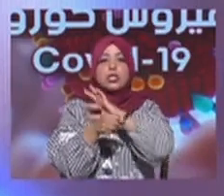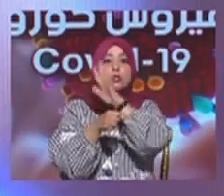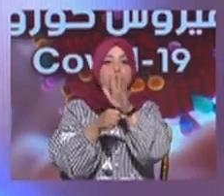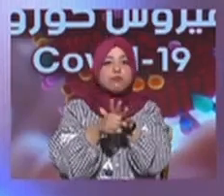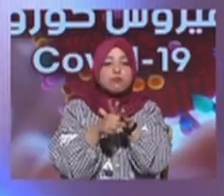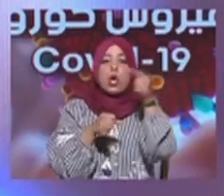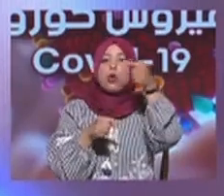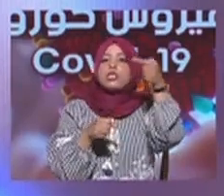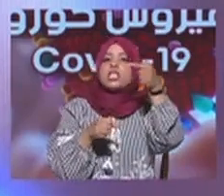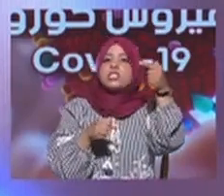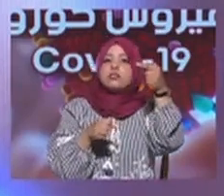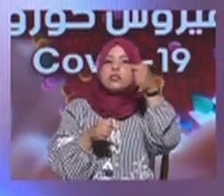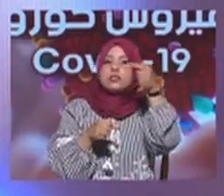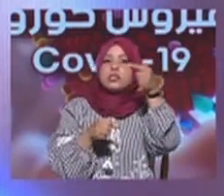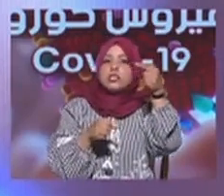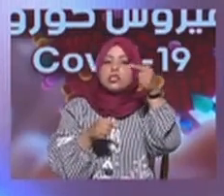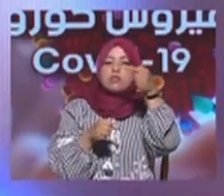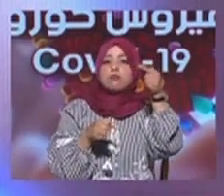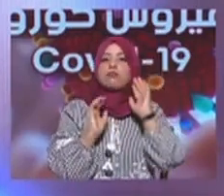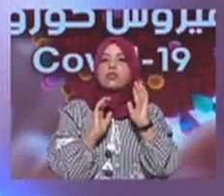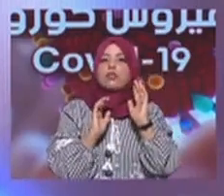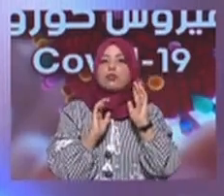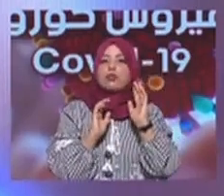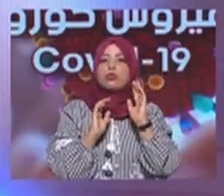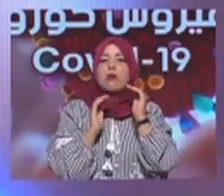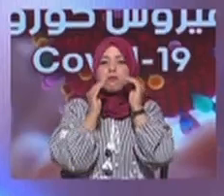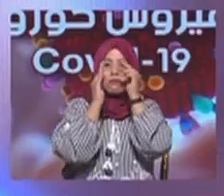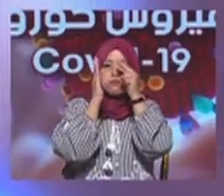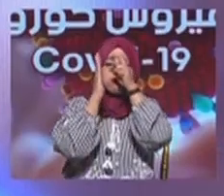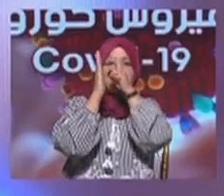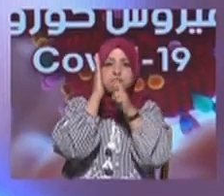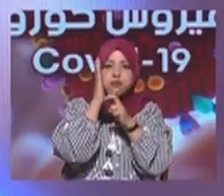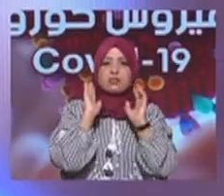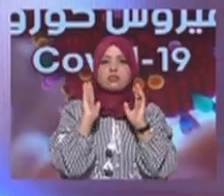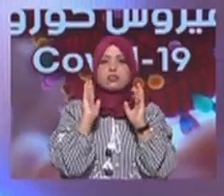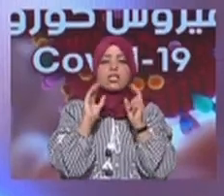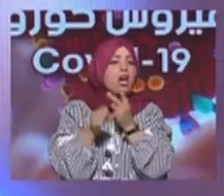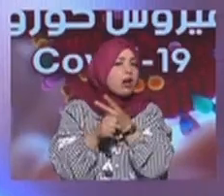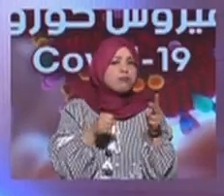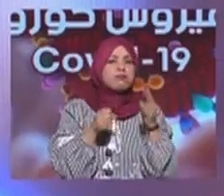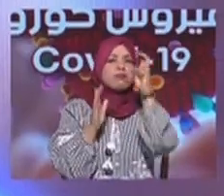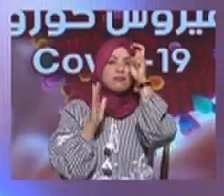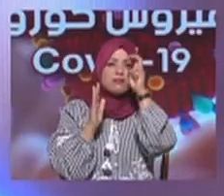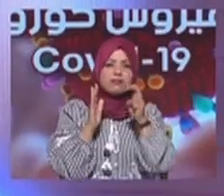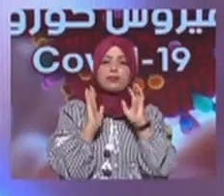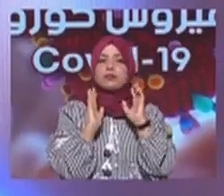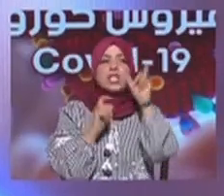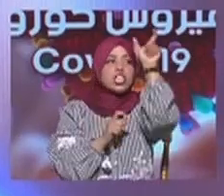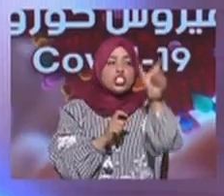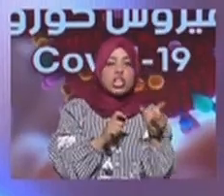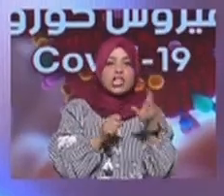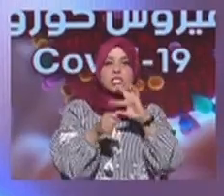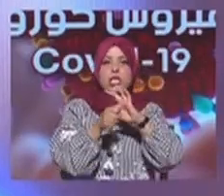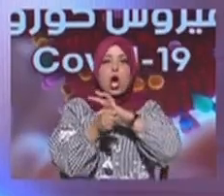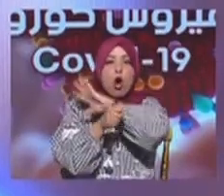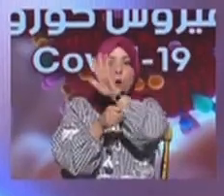معناتها معناتها اقل سنسيبيليتي من البي سي ار. دونك فما ريسك اكبر باش نضيع مرضى هما بالحق حاملين